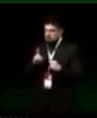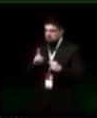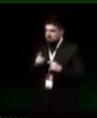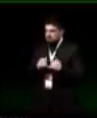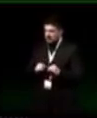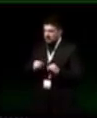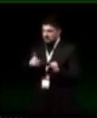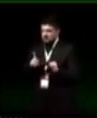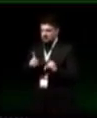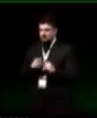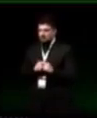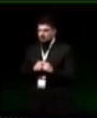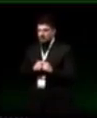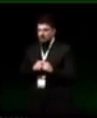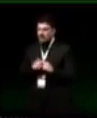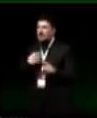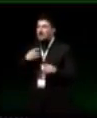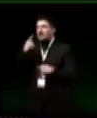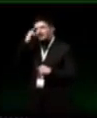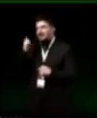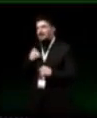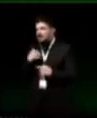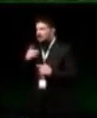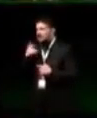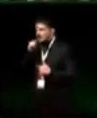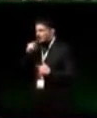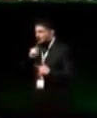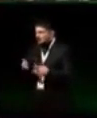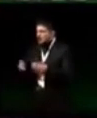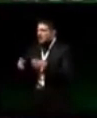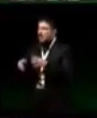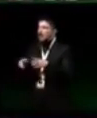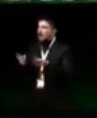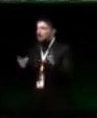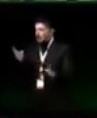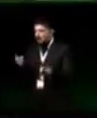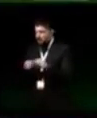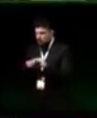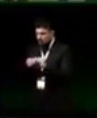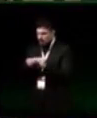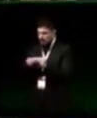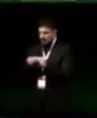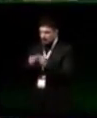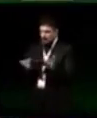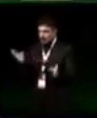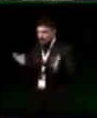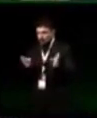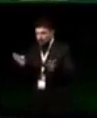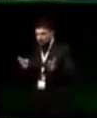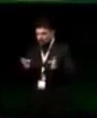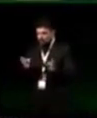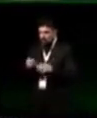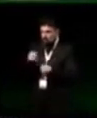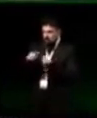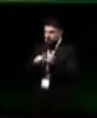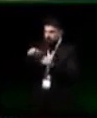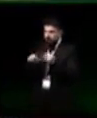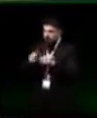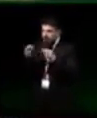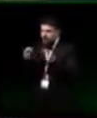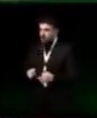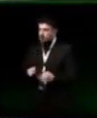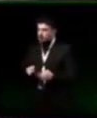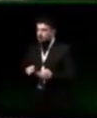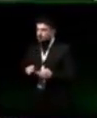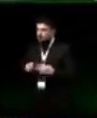So che l'intelligenza artificiale e la robotica cambieranno definitivamente il modo di vivere alcuni settori